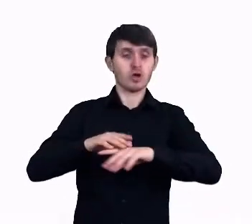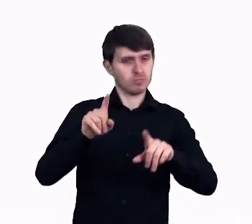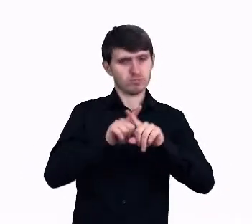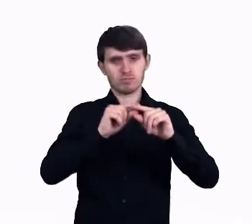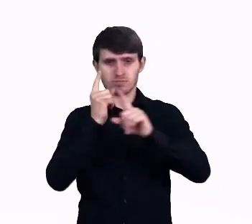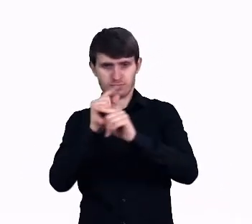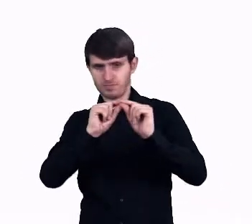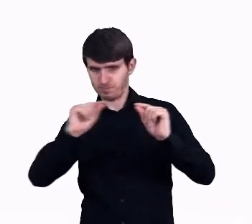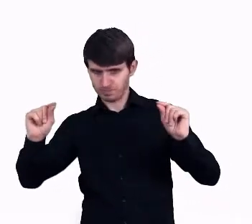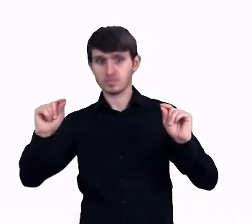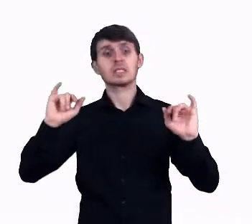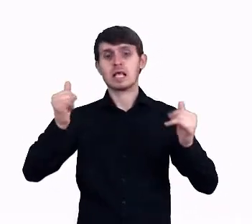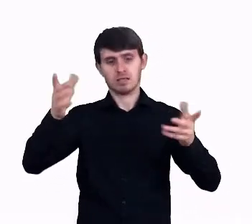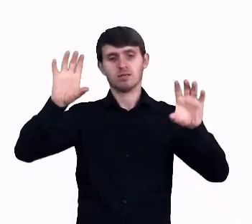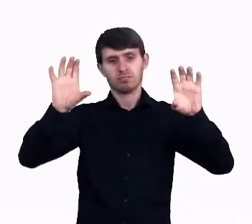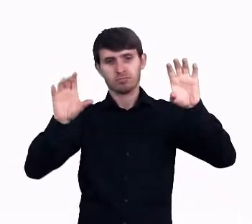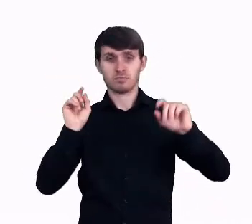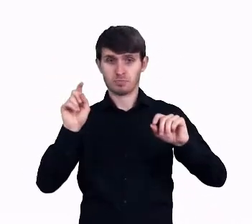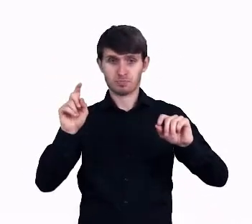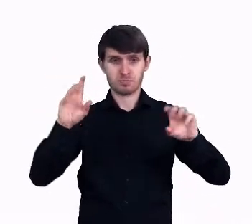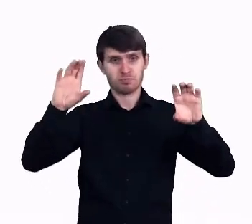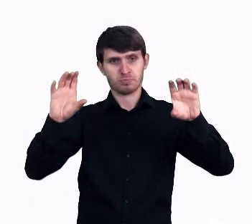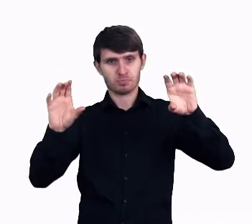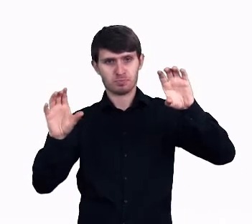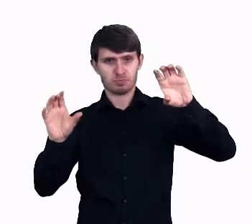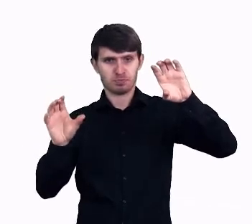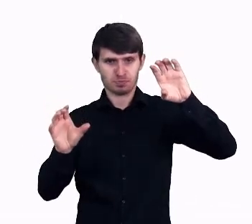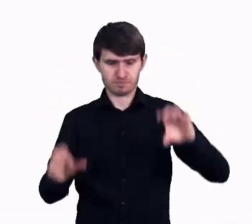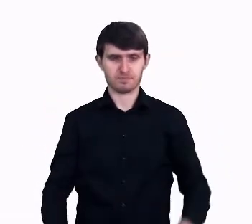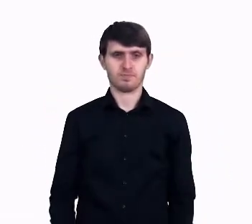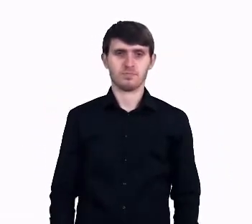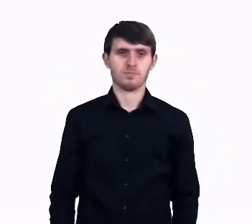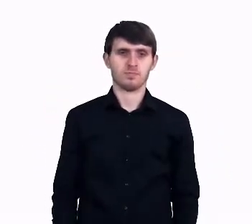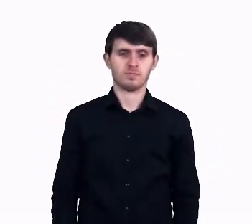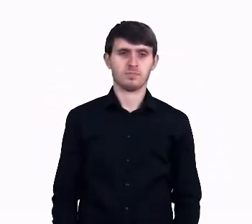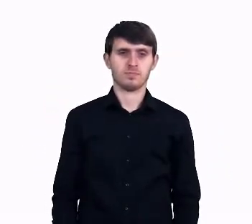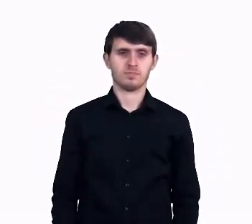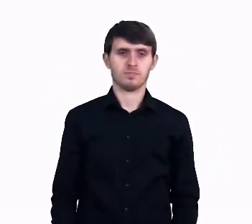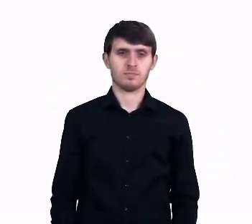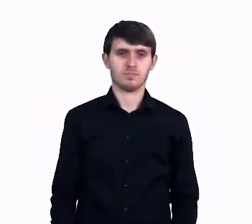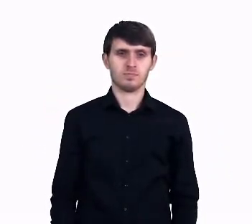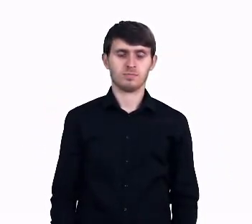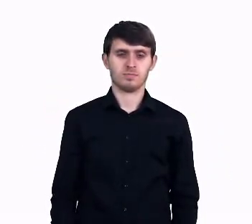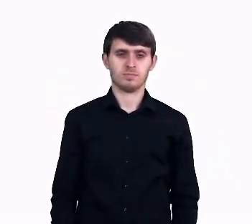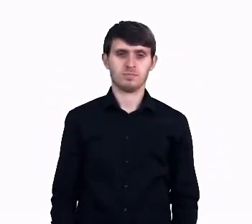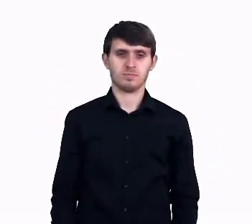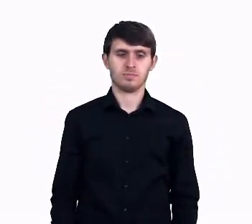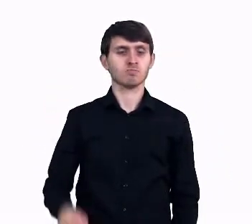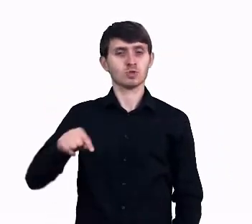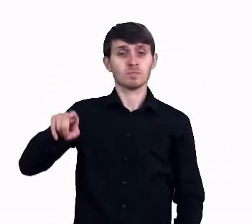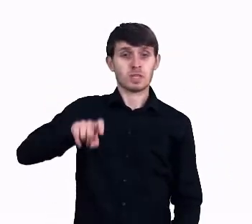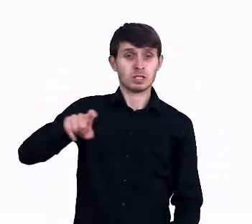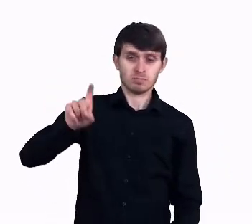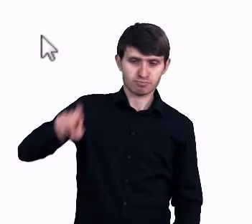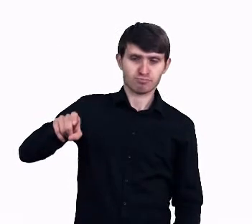ramieniu obracamy kątomierz w tej strony obracamy trzeba